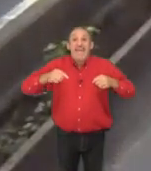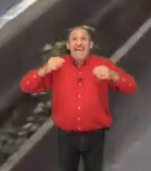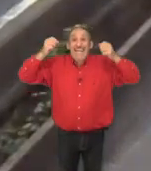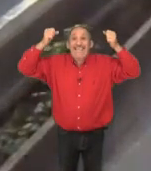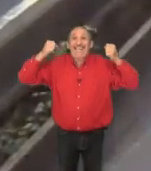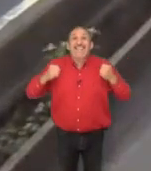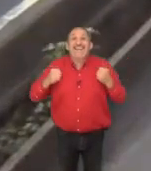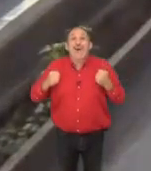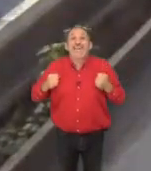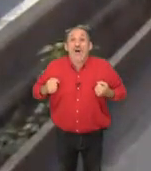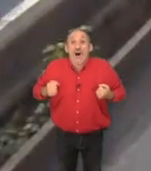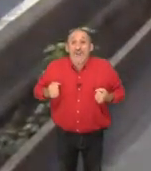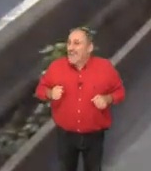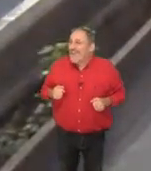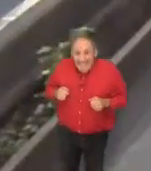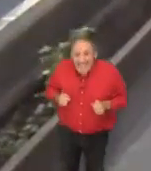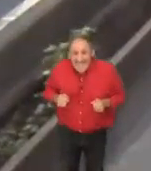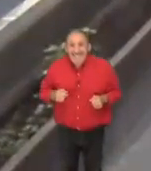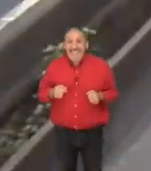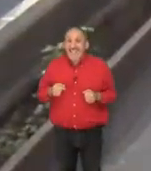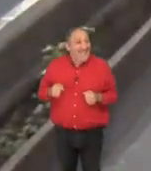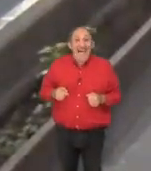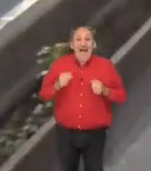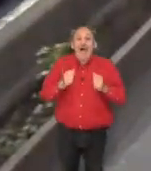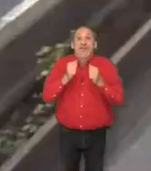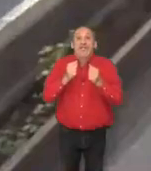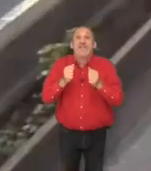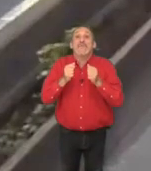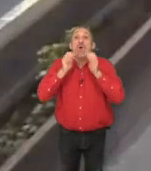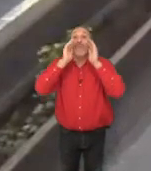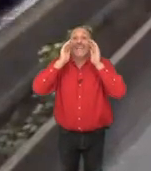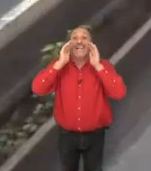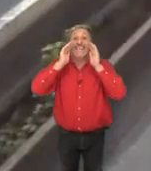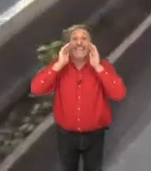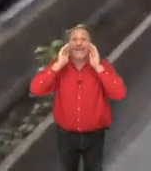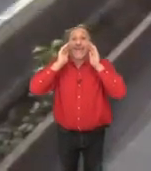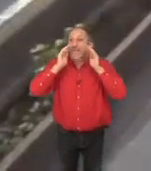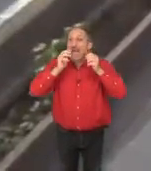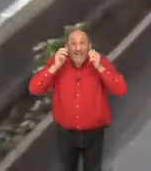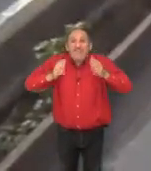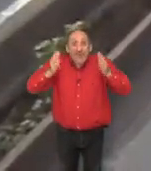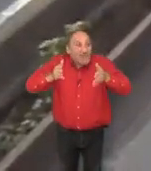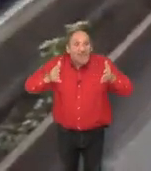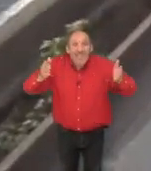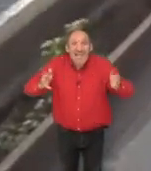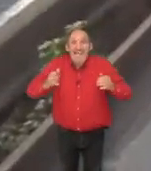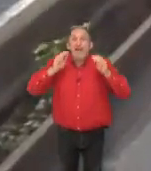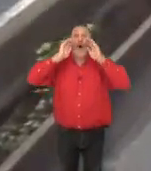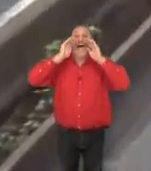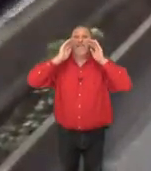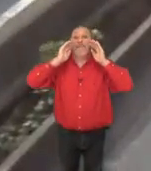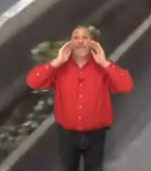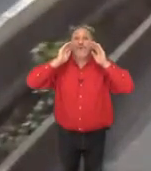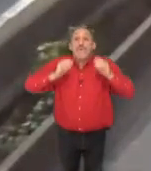roller et déguisé en licorne. Alors quand les gendarmes lui ont posé la question, qu'est-ce que vous faites là,